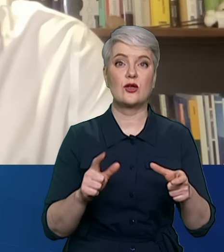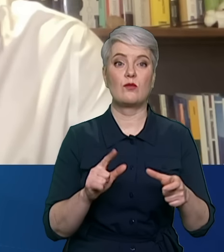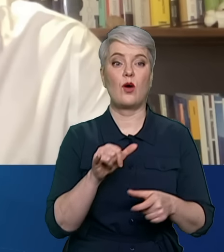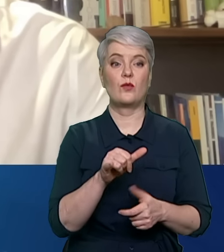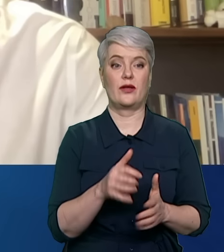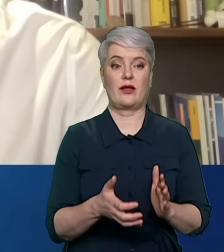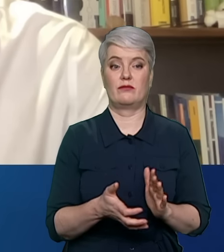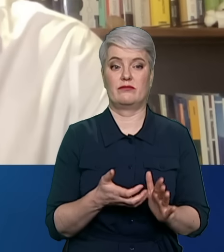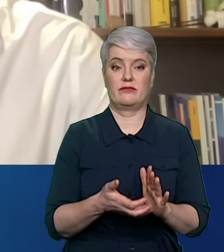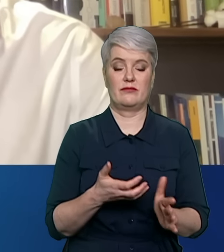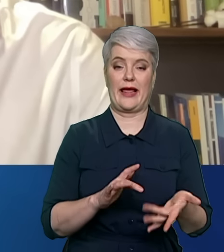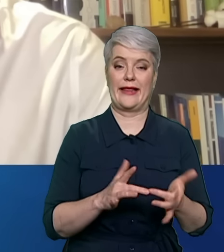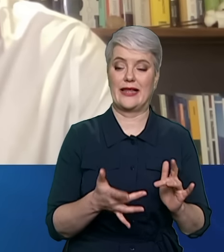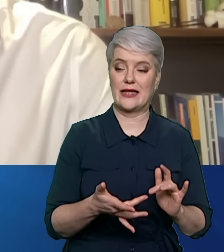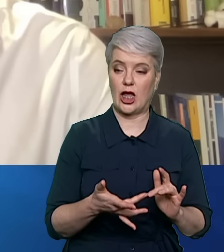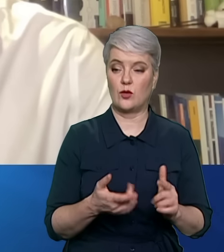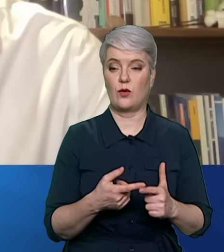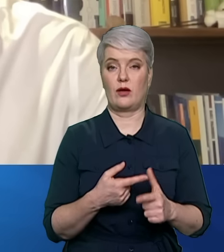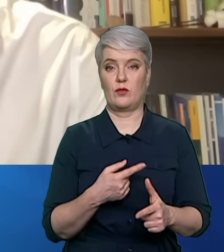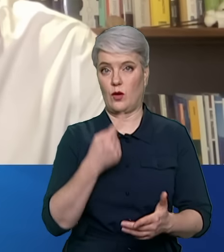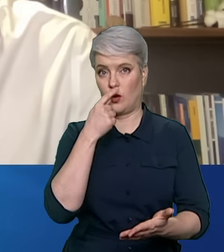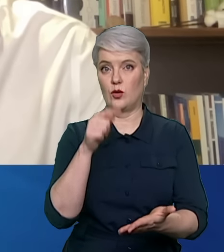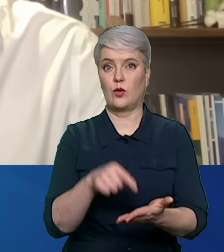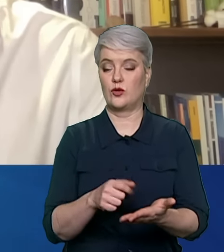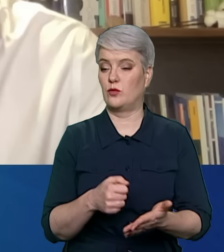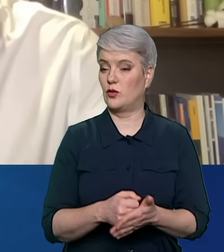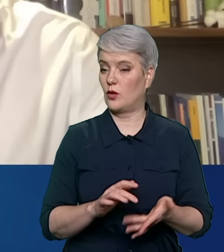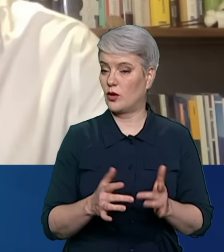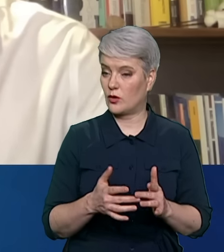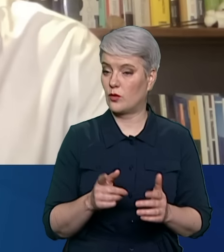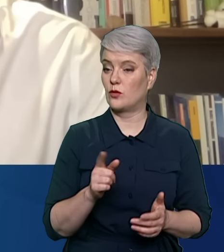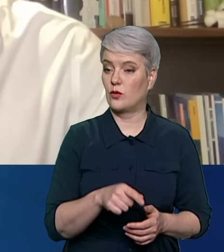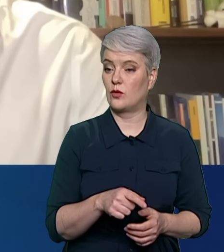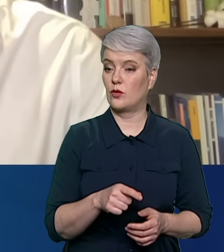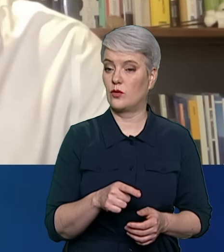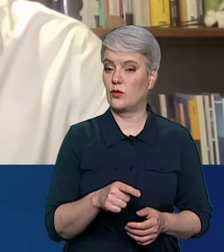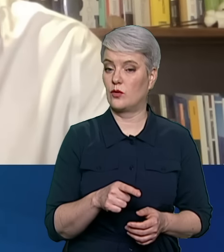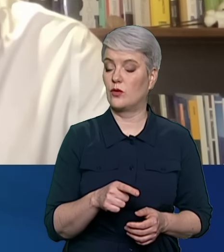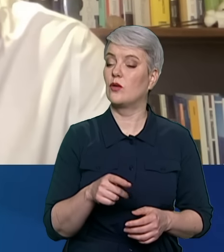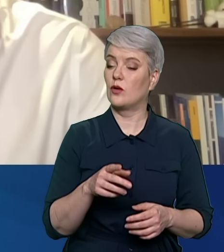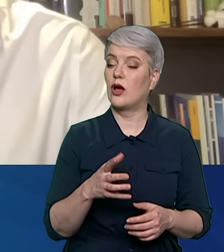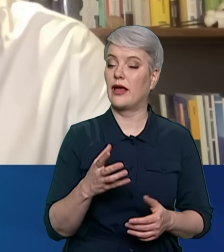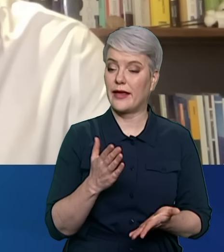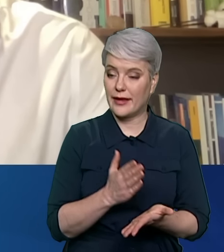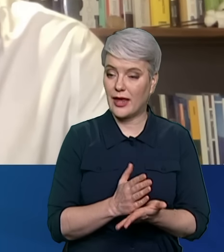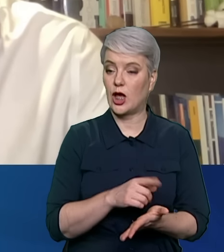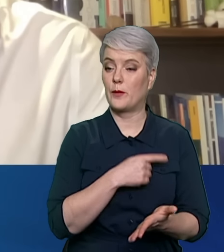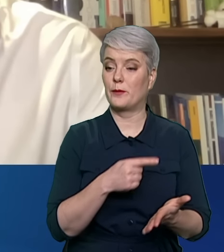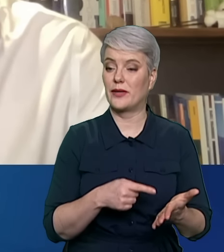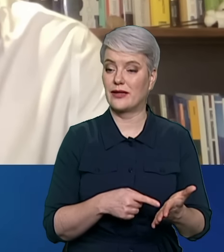брак інтернету або доступу до інтернету. Пане Єгоре, знову ж таки, є питання. Завершити, є так? Питання щодо того,